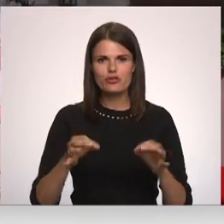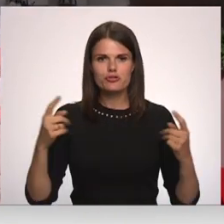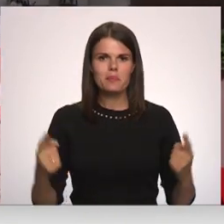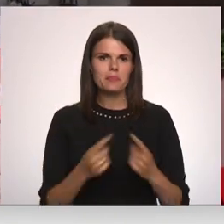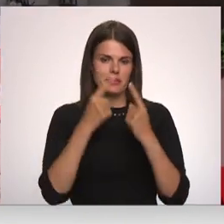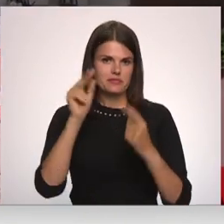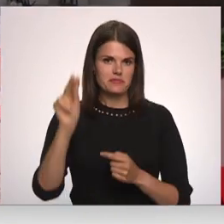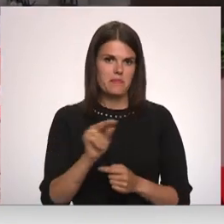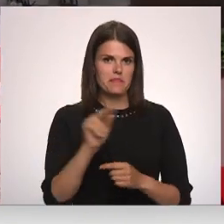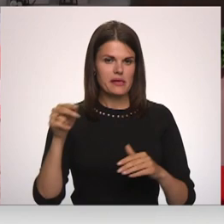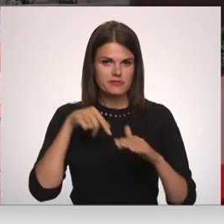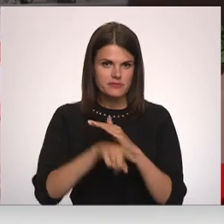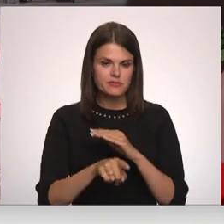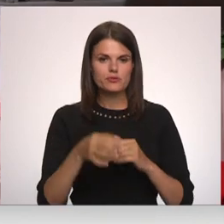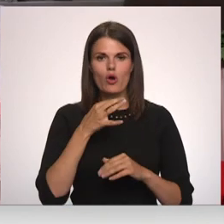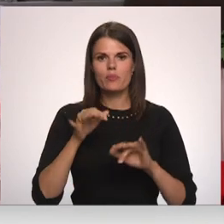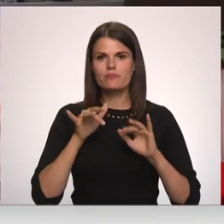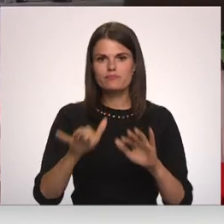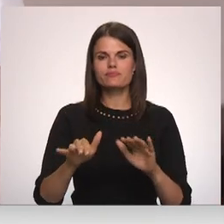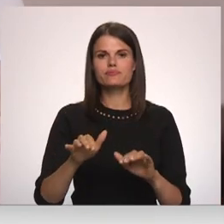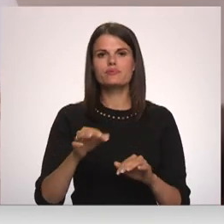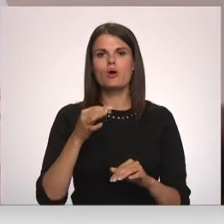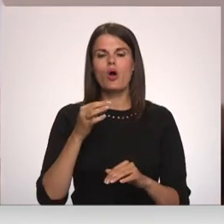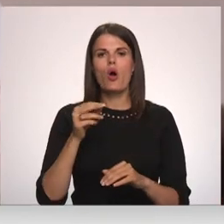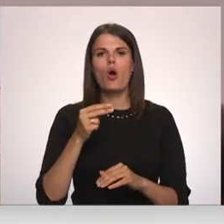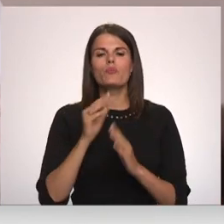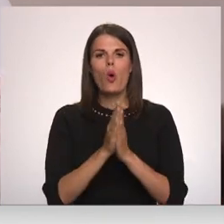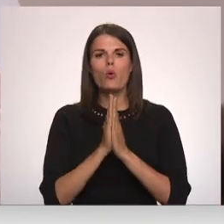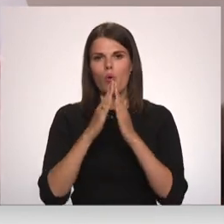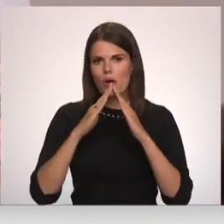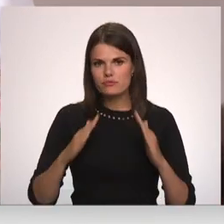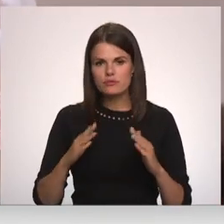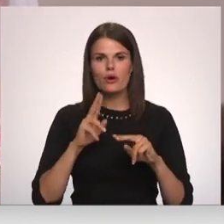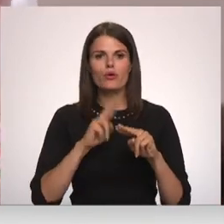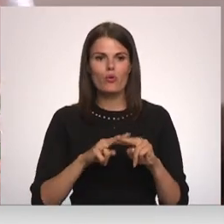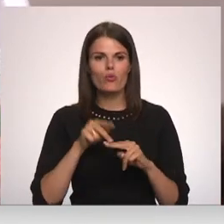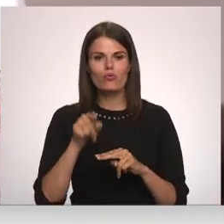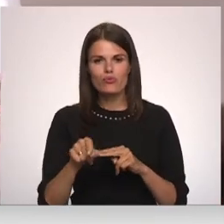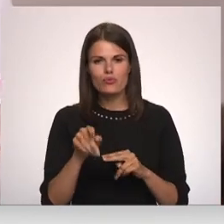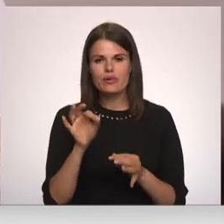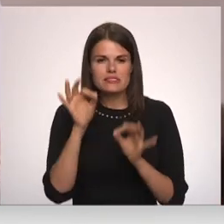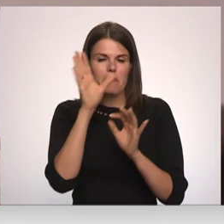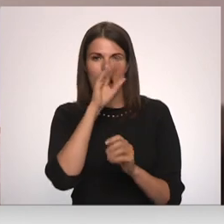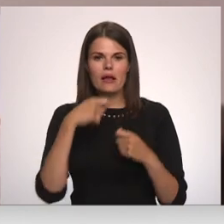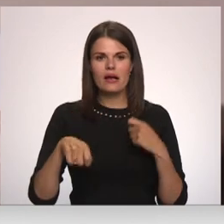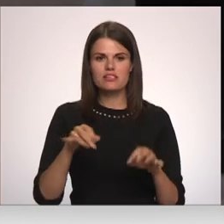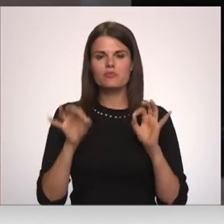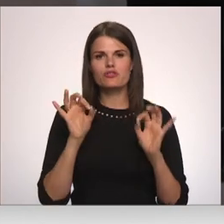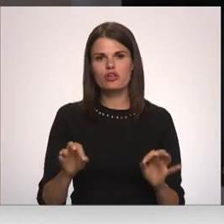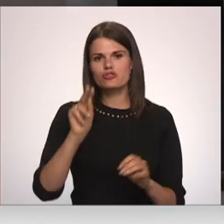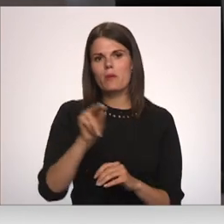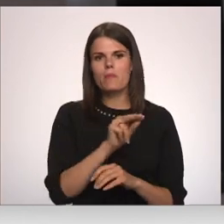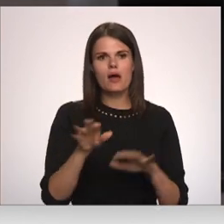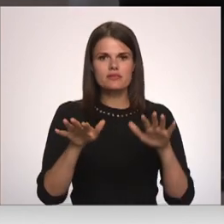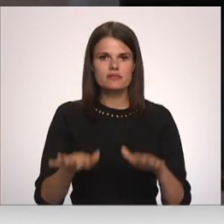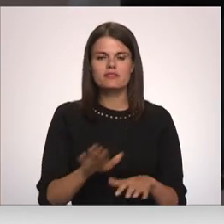baznīcai. Operas darbība norit klosterī, un klostera māsu attiecības iespējams smalkāk izspēlēt tieši baznīcā, nevis uz